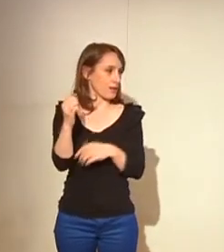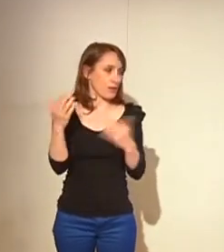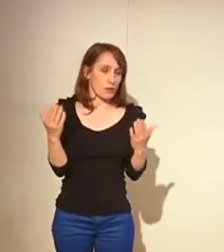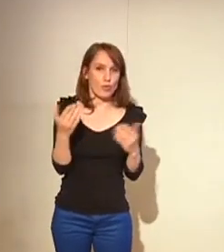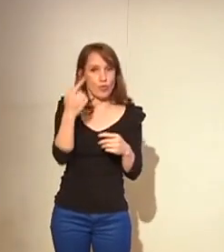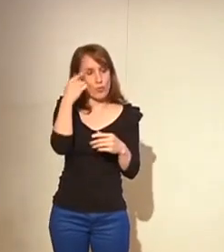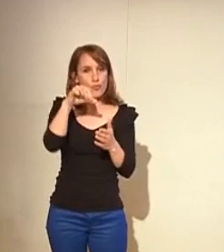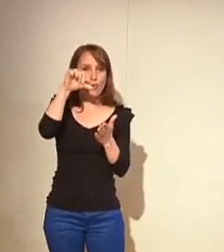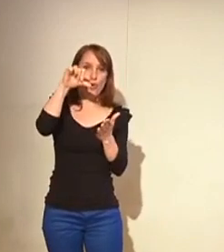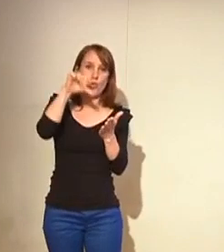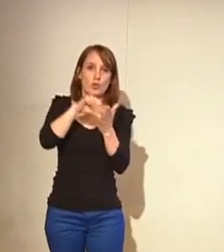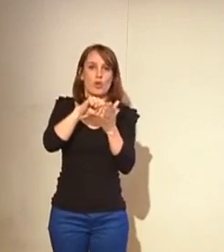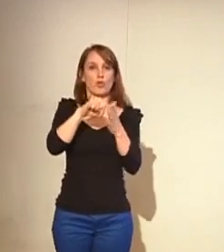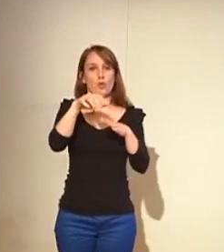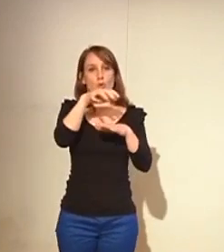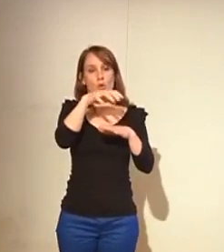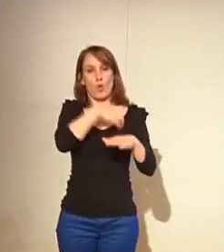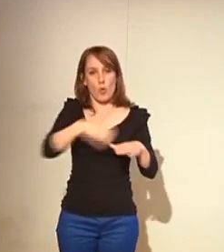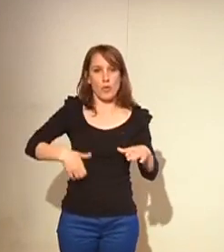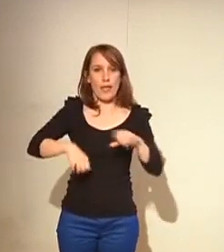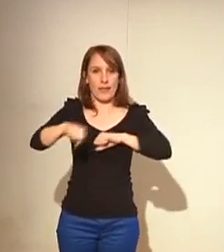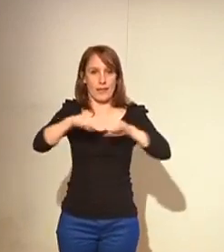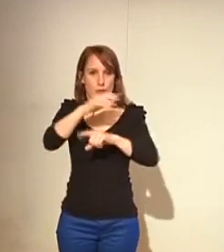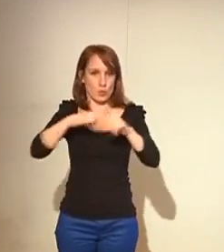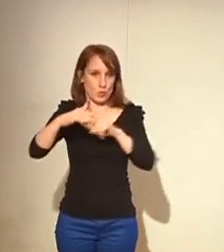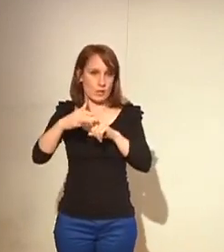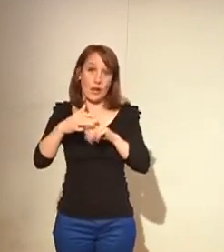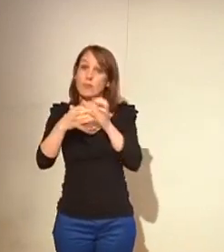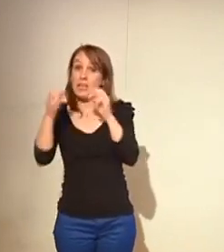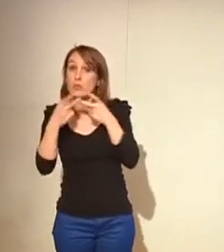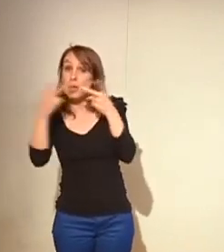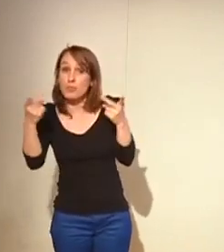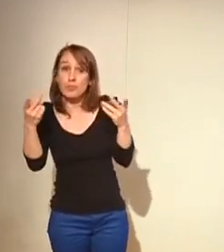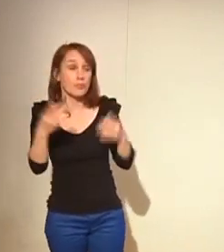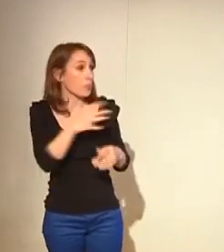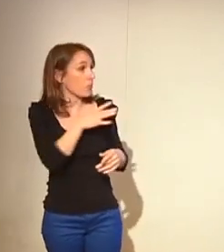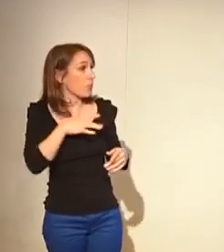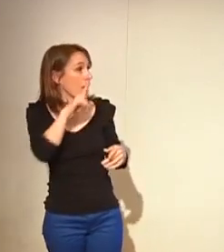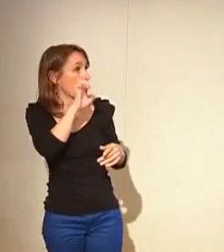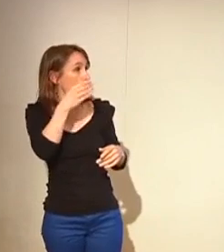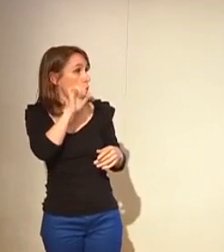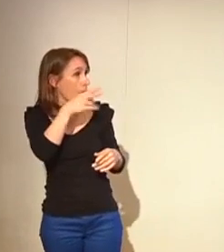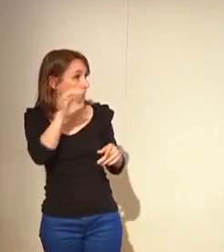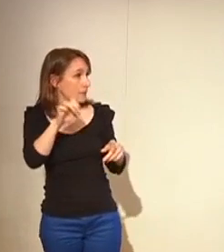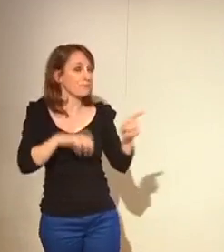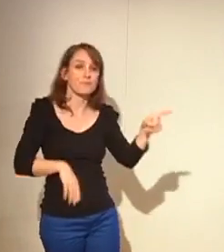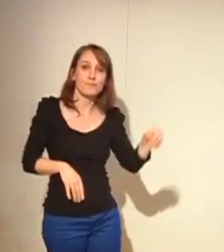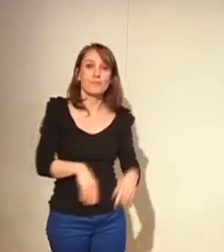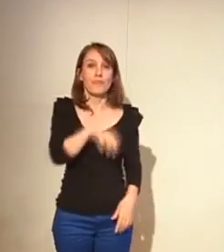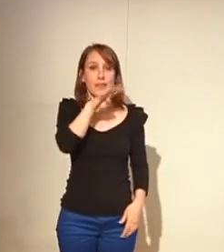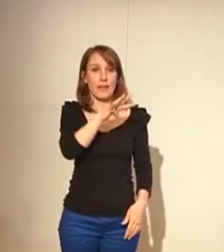Centre Communal d'Action Sociale madame Le Moine donc il y a 42 pour